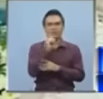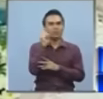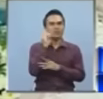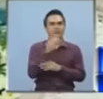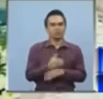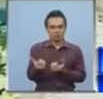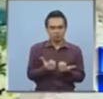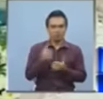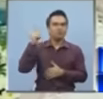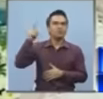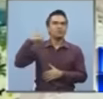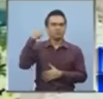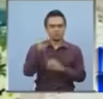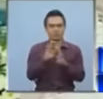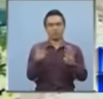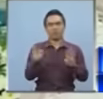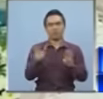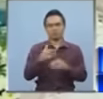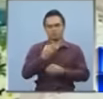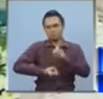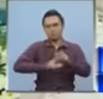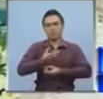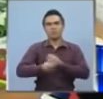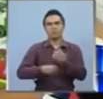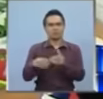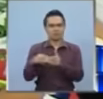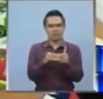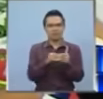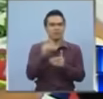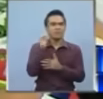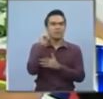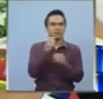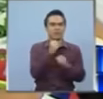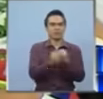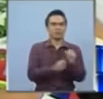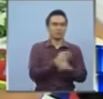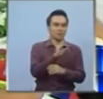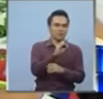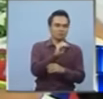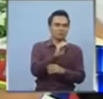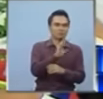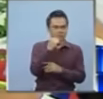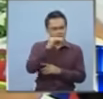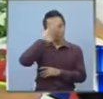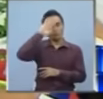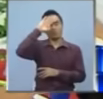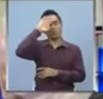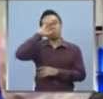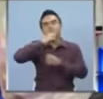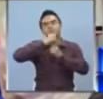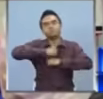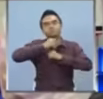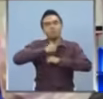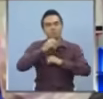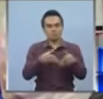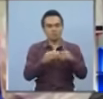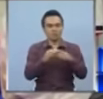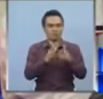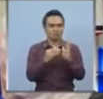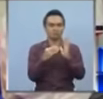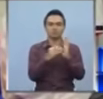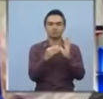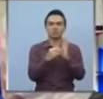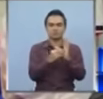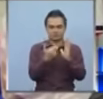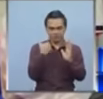สาวเปิดใจนะคะว่าตัวเองได้พาแม่วัย 94ปีไปรักษาอาการป่วยด้วยโรคชราที่โรงพยาบาลในกรุงเทพค่ะ